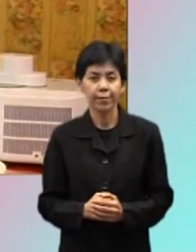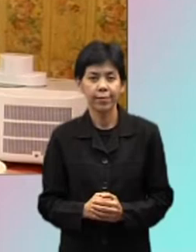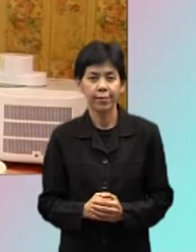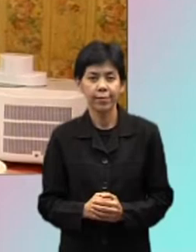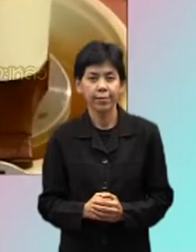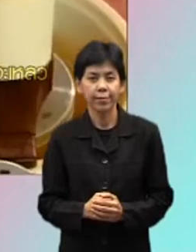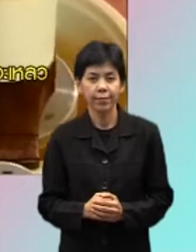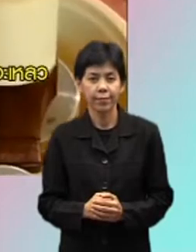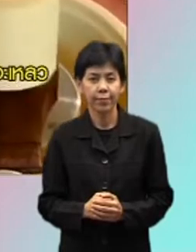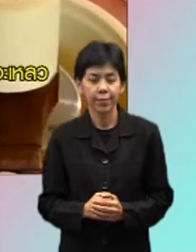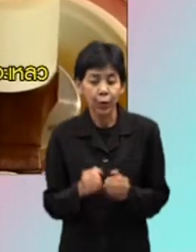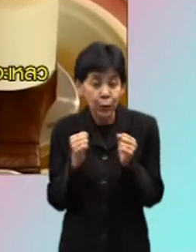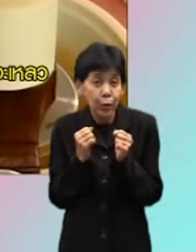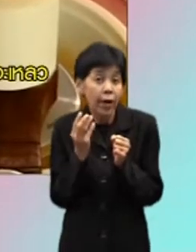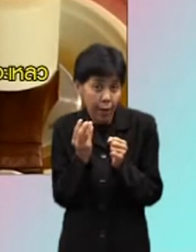นำน้ำแข็งค่ะ